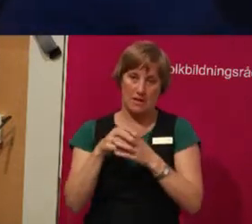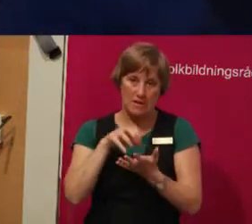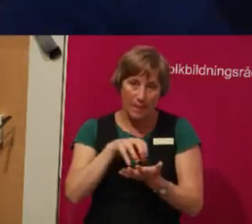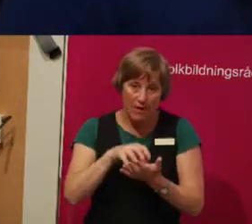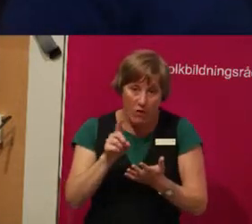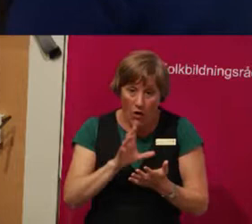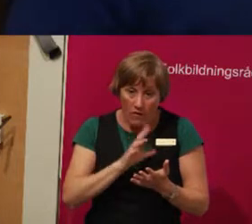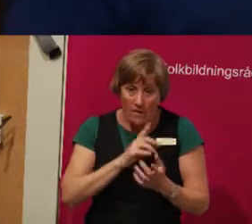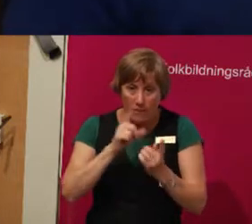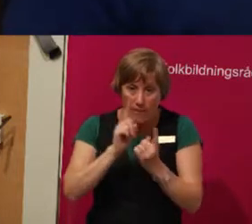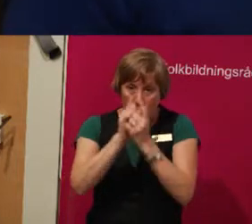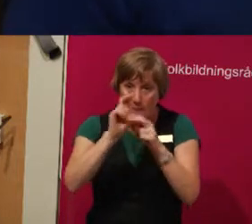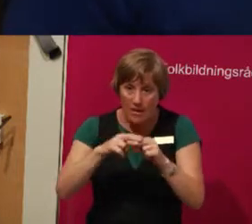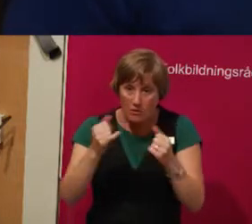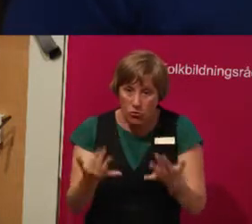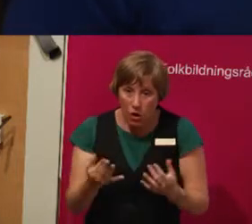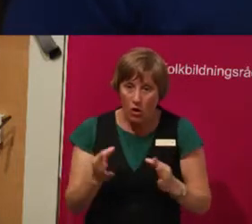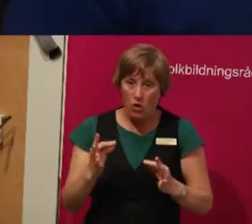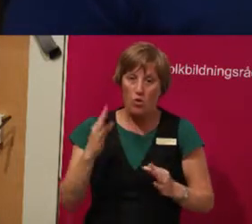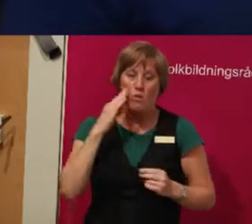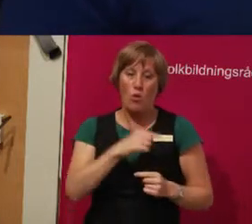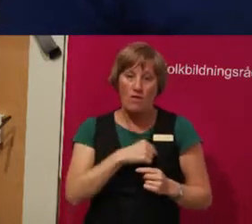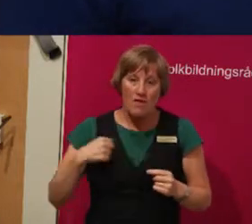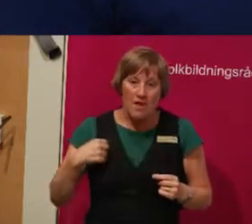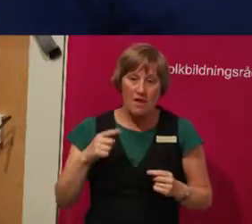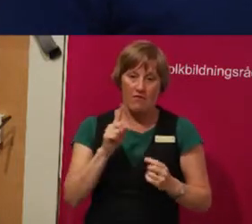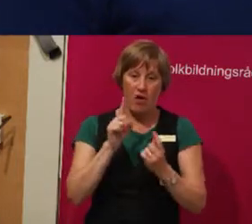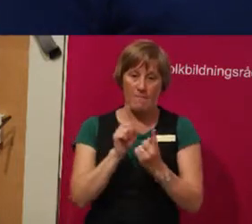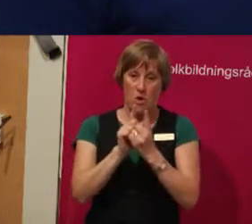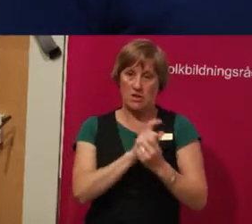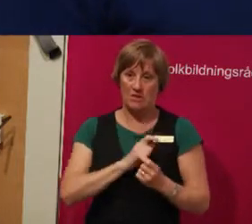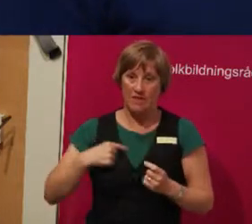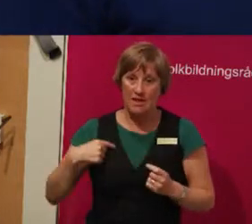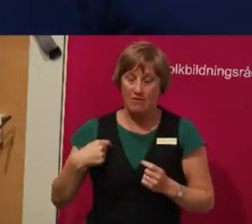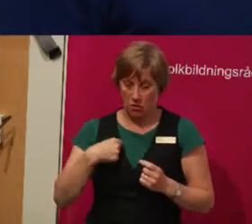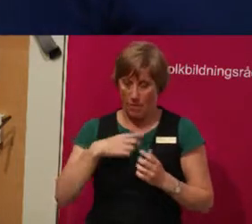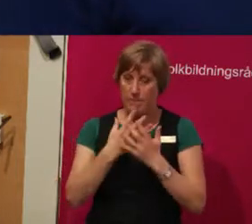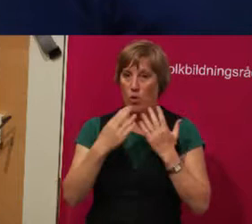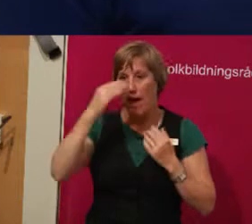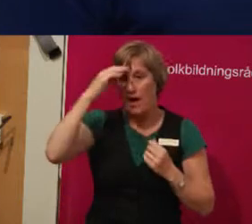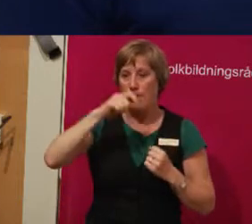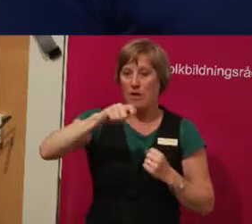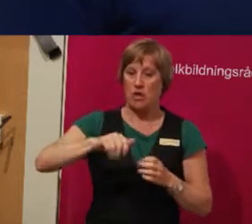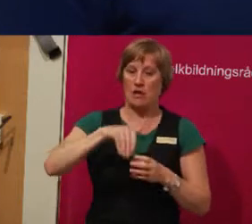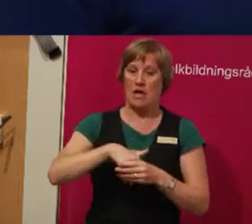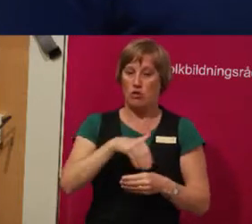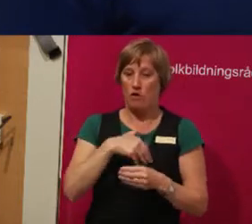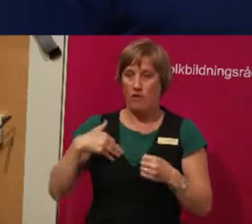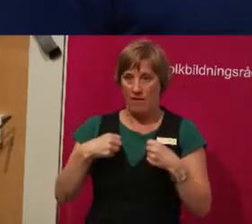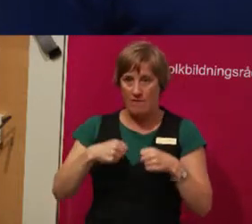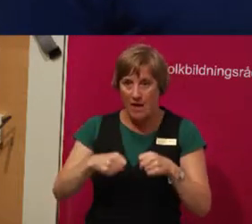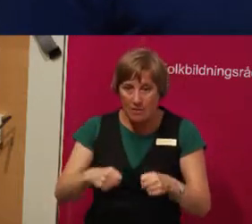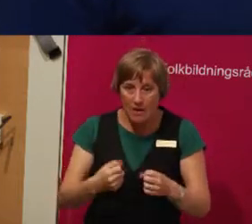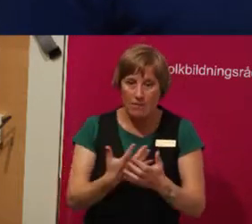idag? Hur bor vi? Var möts vi? Vi har väldigt många äldre som deltar i vår verksamhet. Många med särskilda